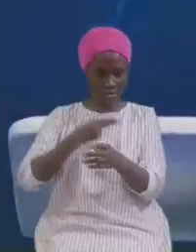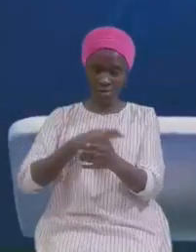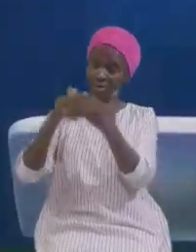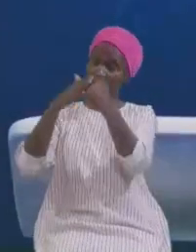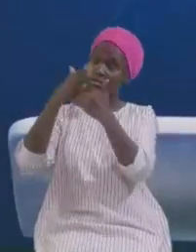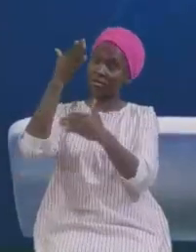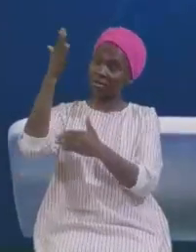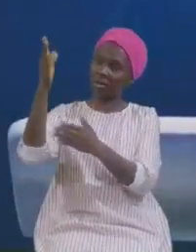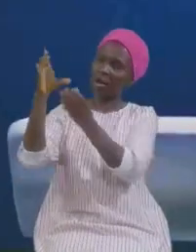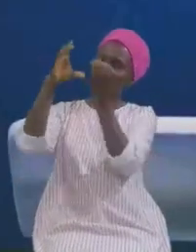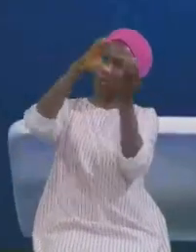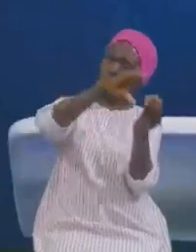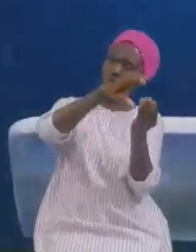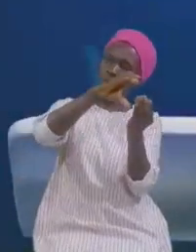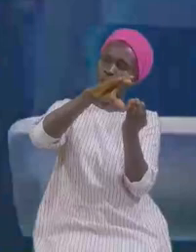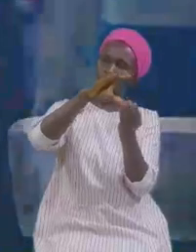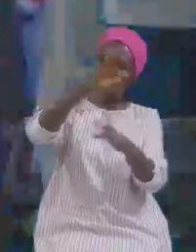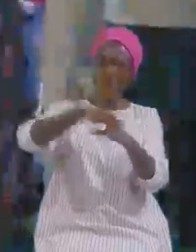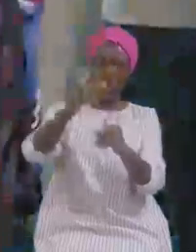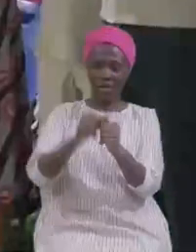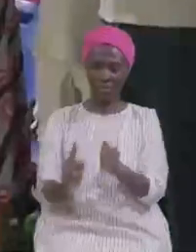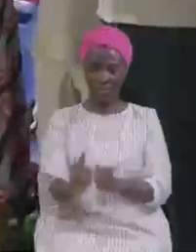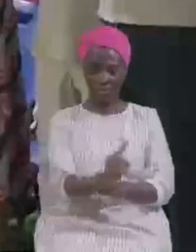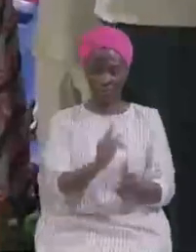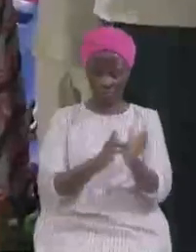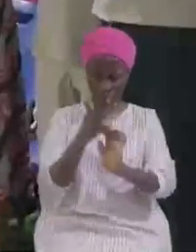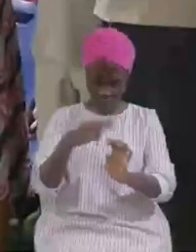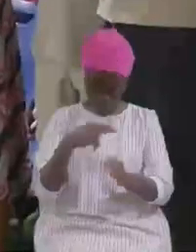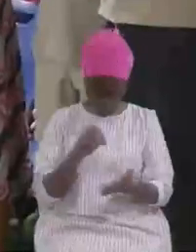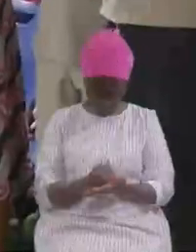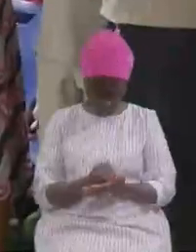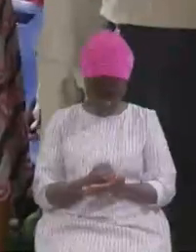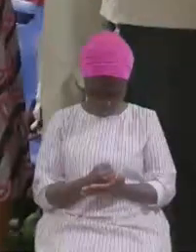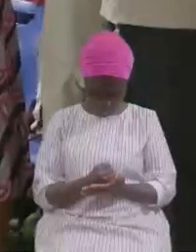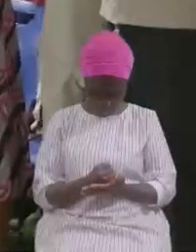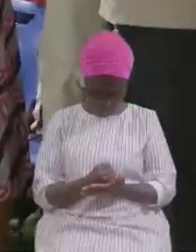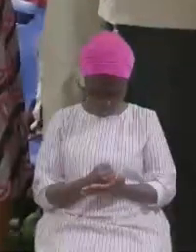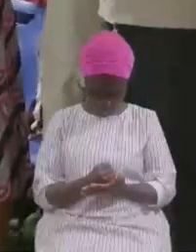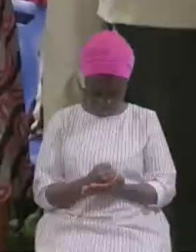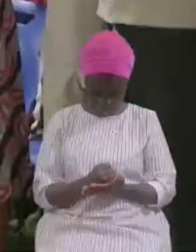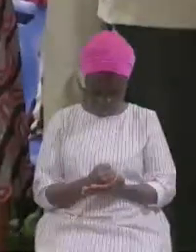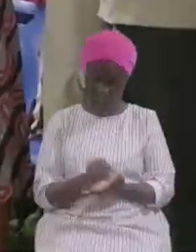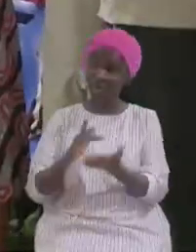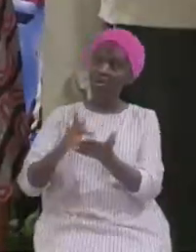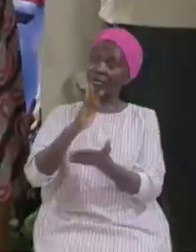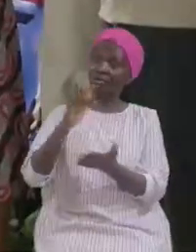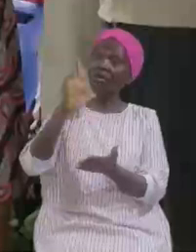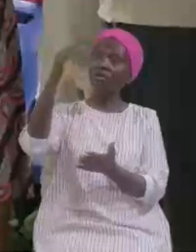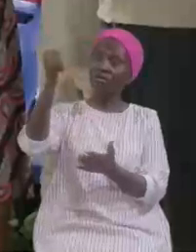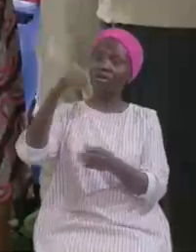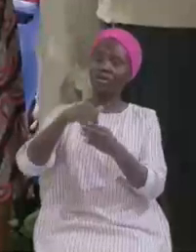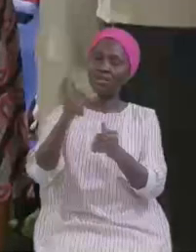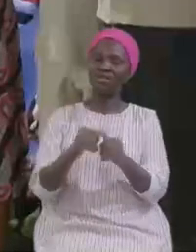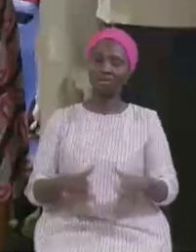depuis le ciel, déverse-les pour chacun au nom de Jésus. Glorifie-toi dans chaque